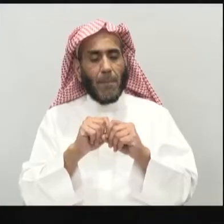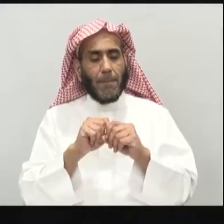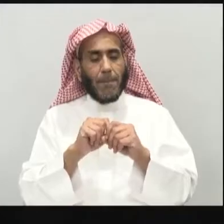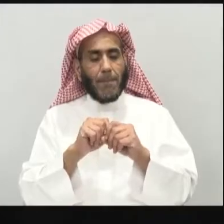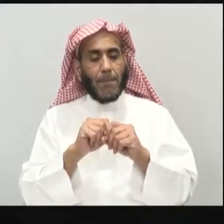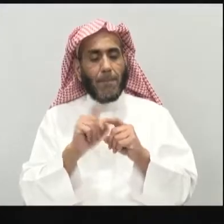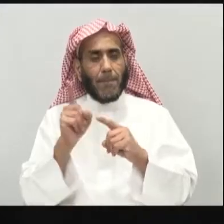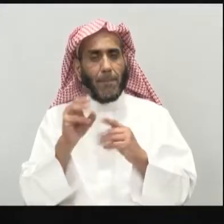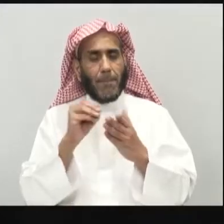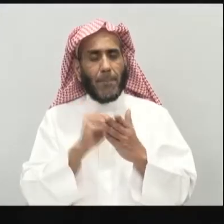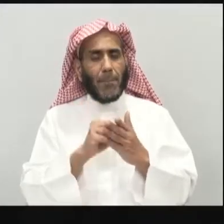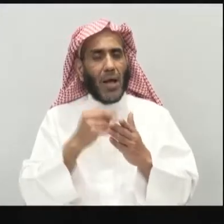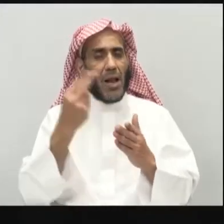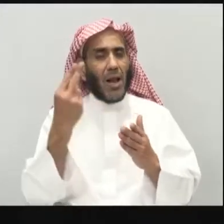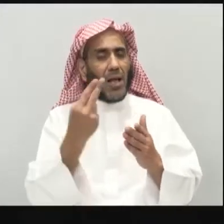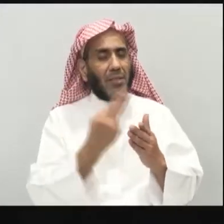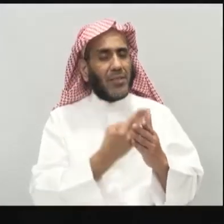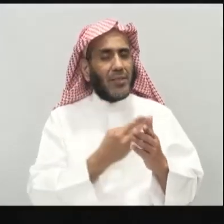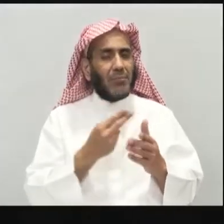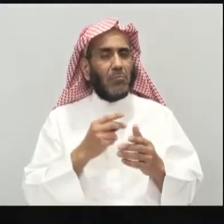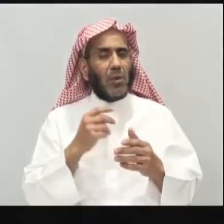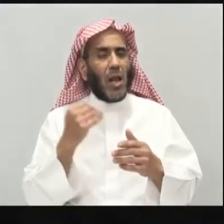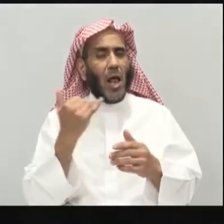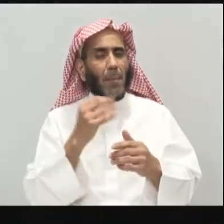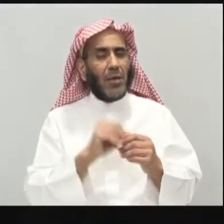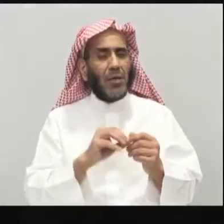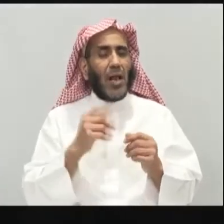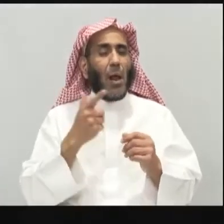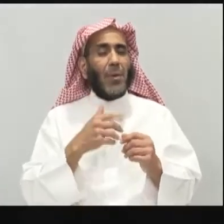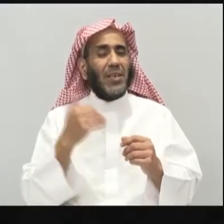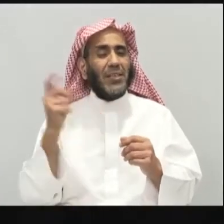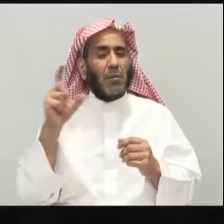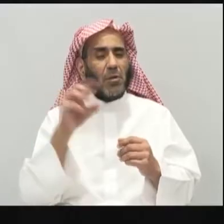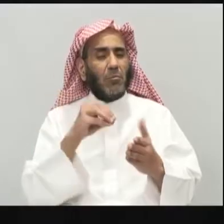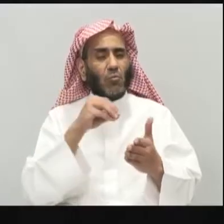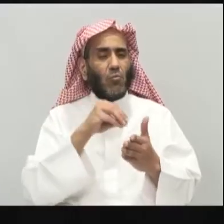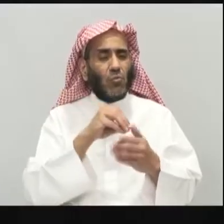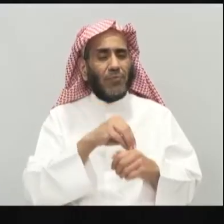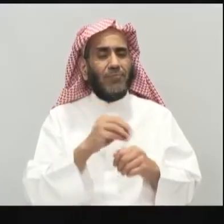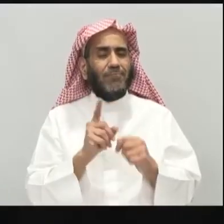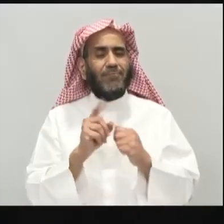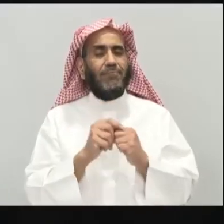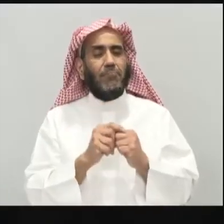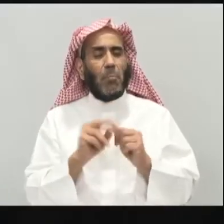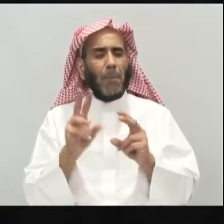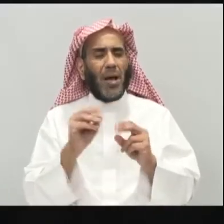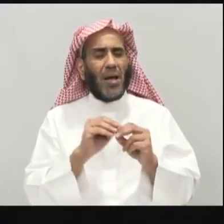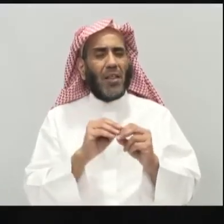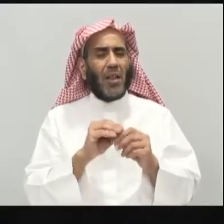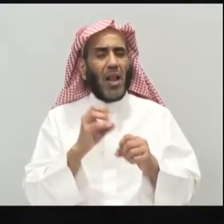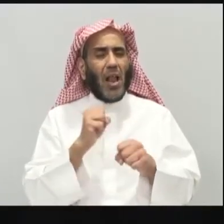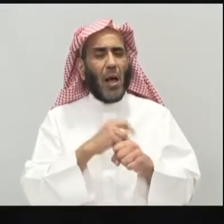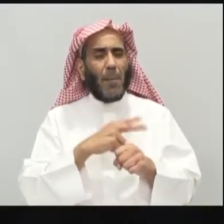يوجد فيه الخط العربي هويه مثل ما ذكرنا اللي هو عربيه اسلاميه فممكن نضيف نضيف عليها بعض الشغلات